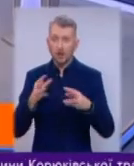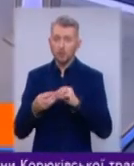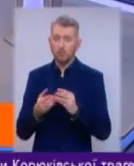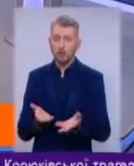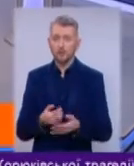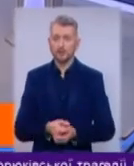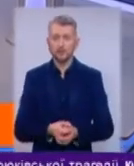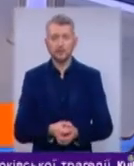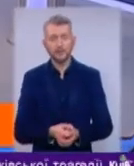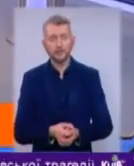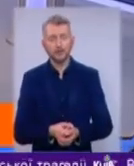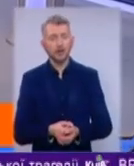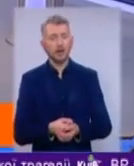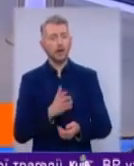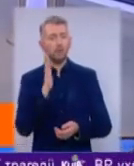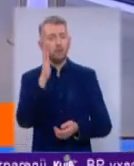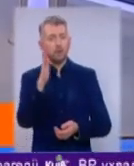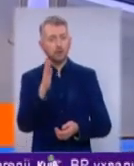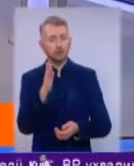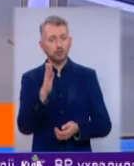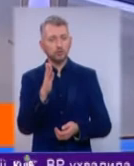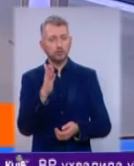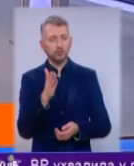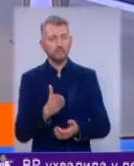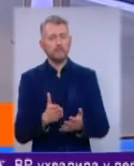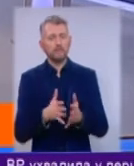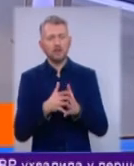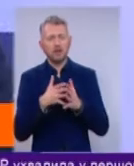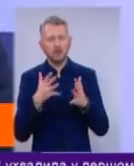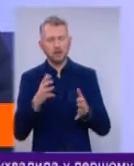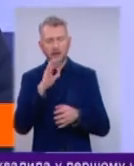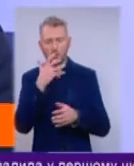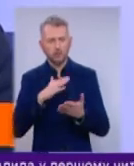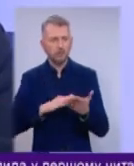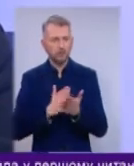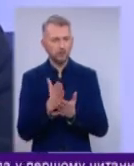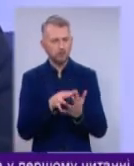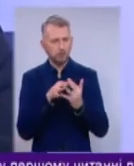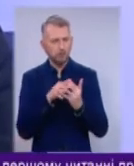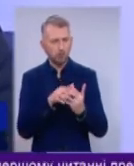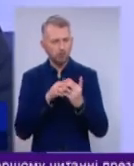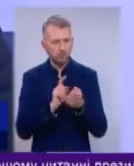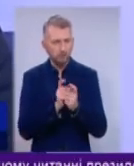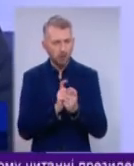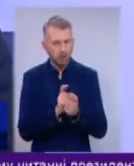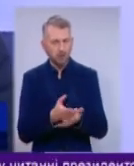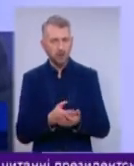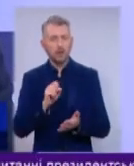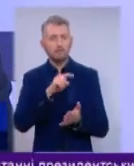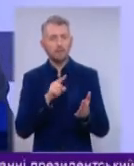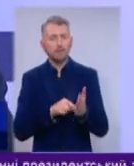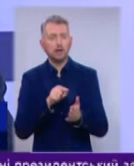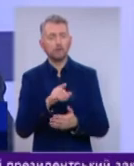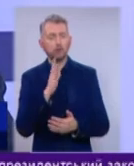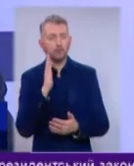Резюме. Попереду велика, на перспективу. Попереду велика, серйозна політична боротьба. Питання, воно